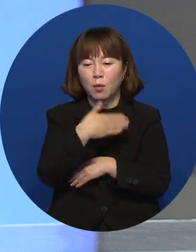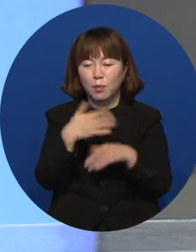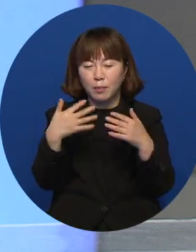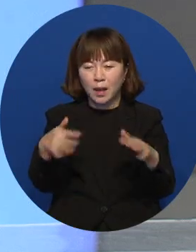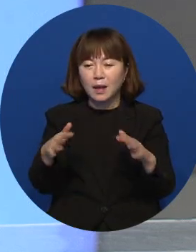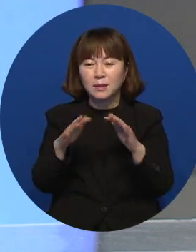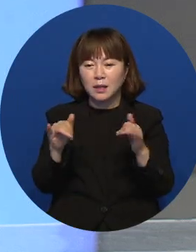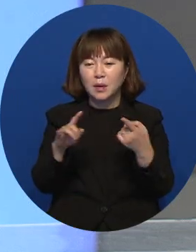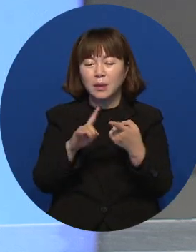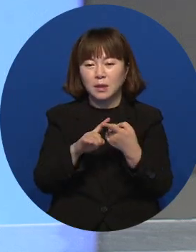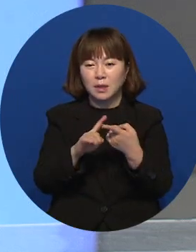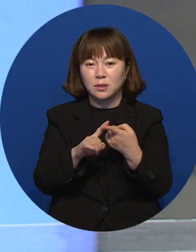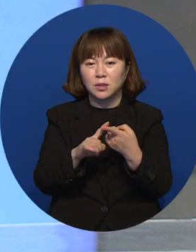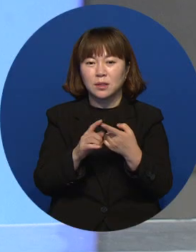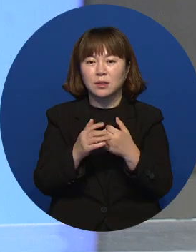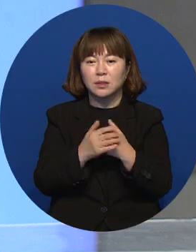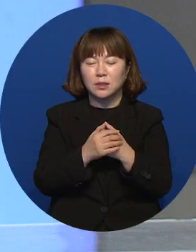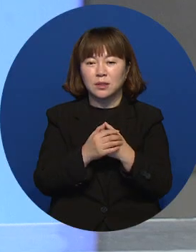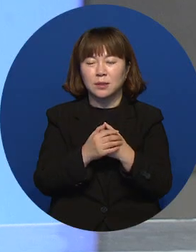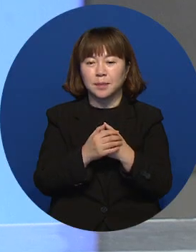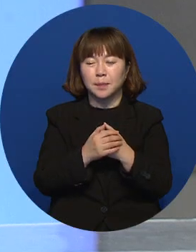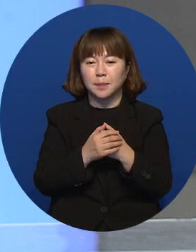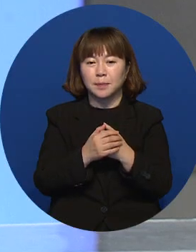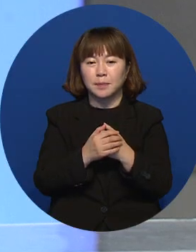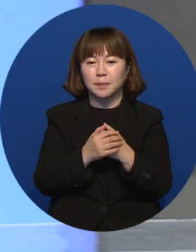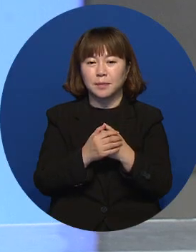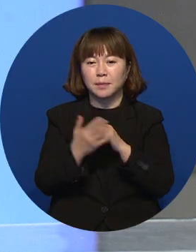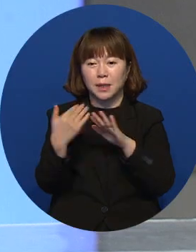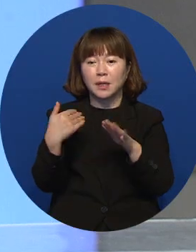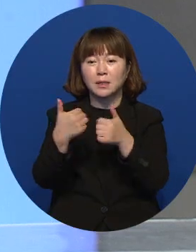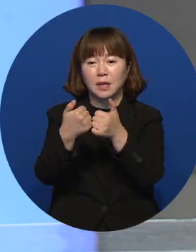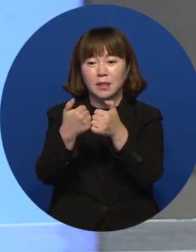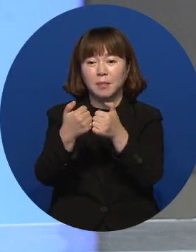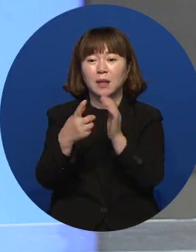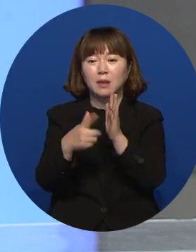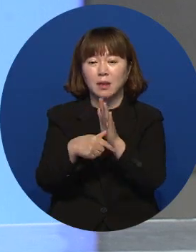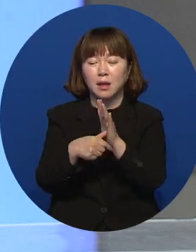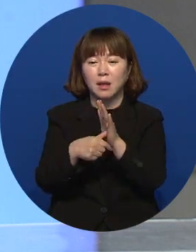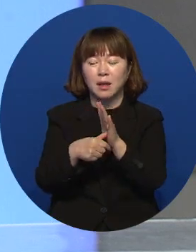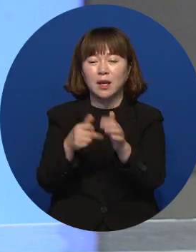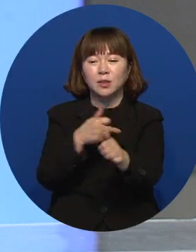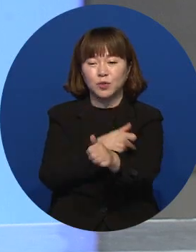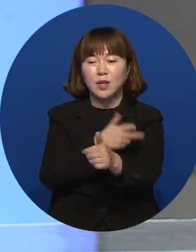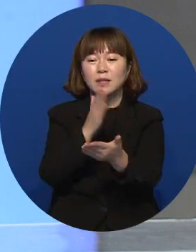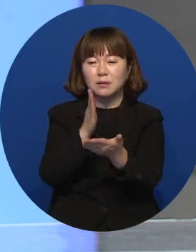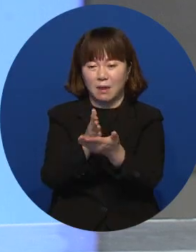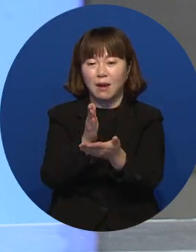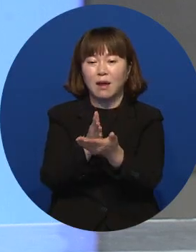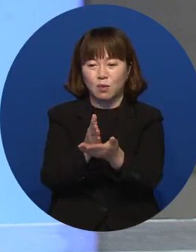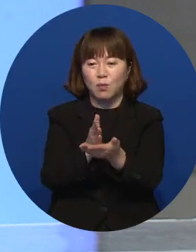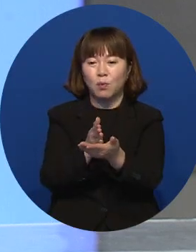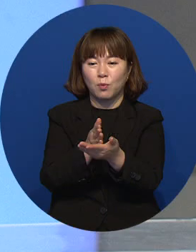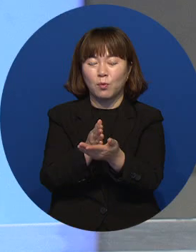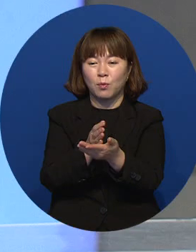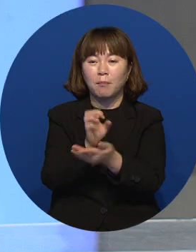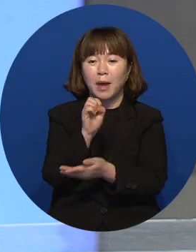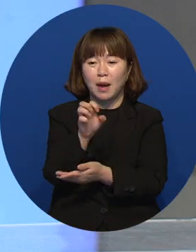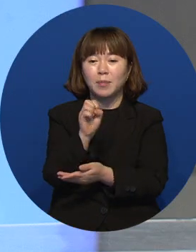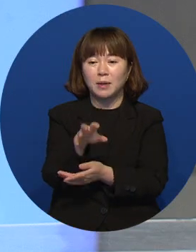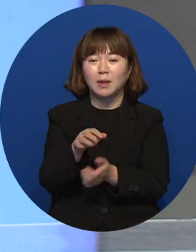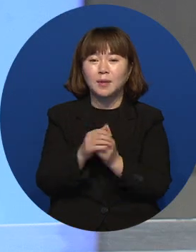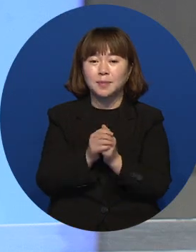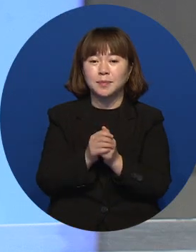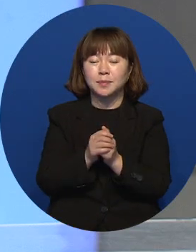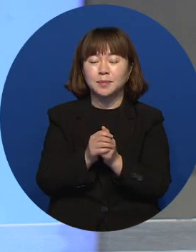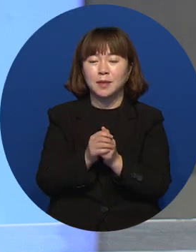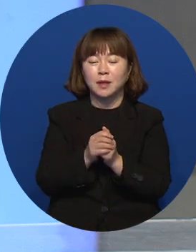이제 그 예진 할 때 이제 그 우리가 맞지 말라고 이렇게 권위를 드림 더 한자리에 그러면 좀